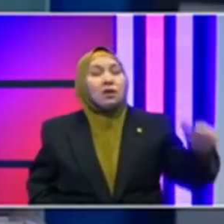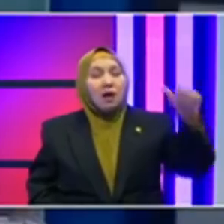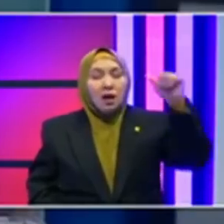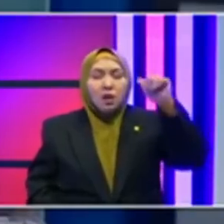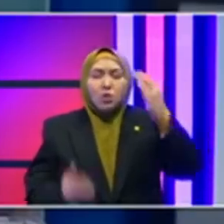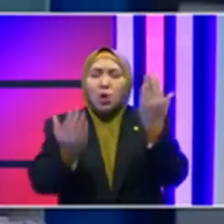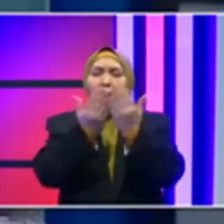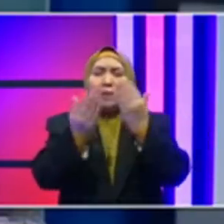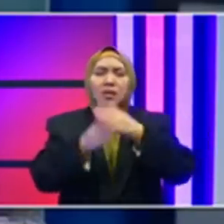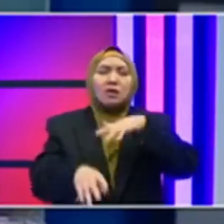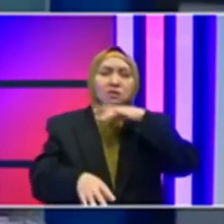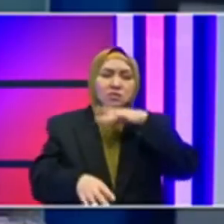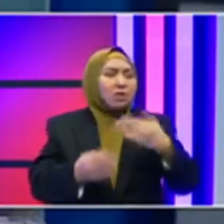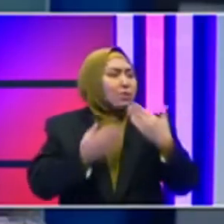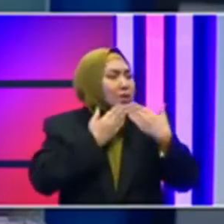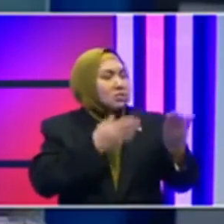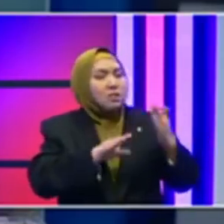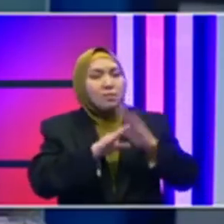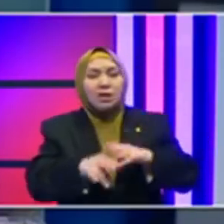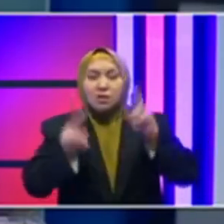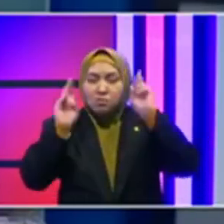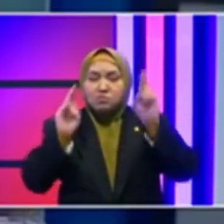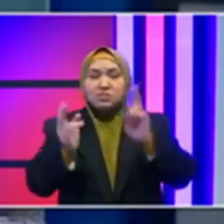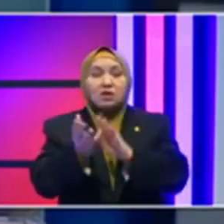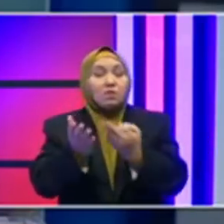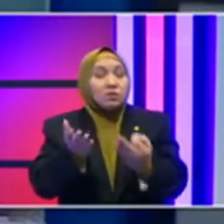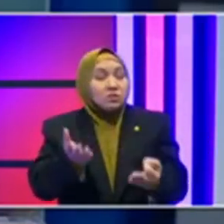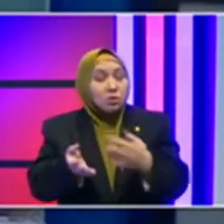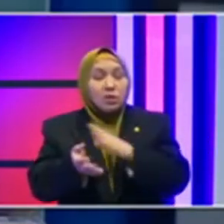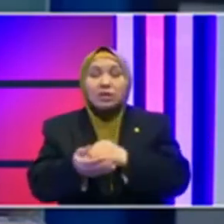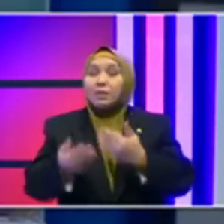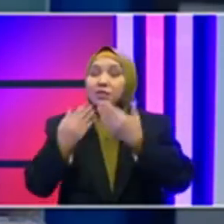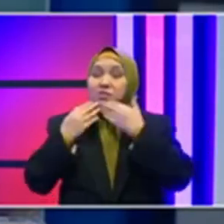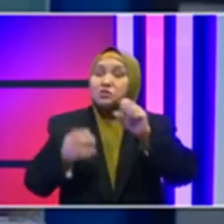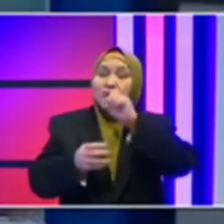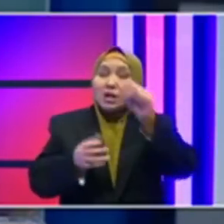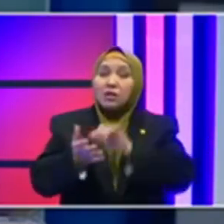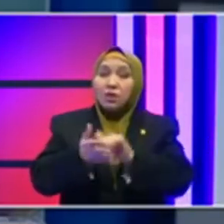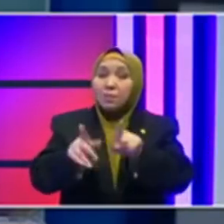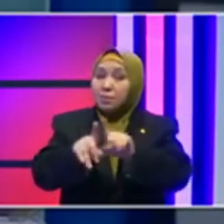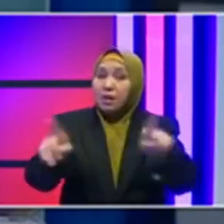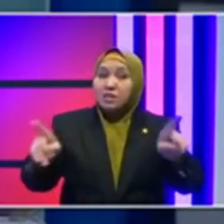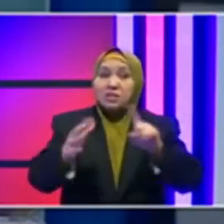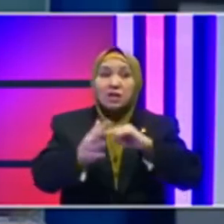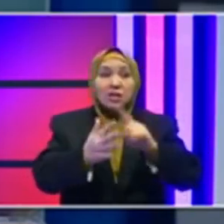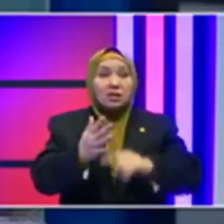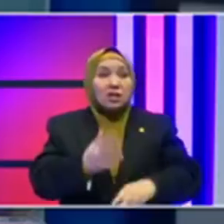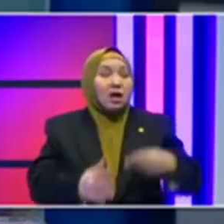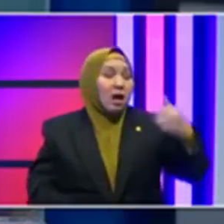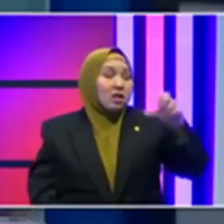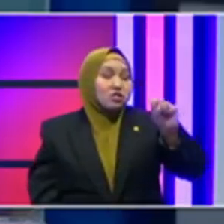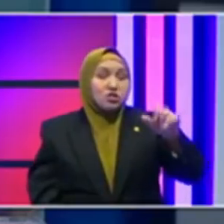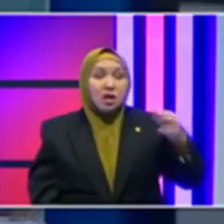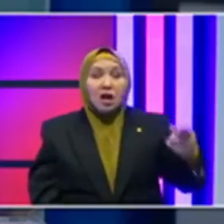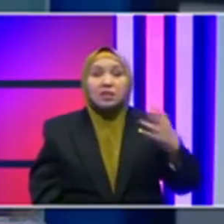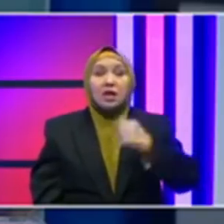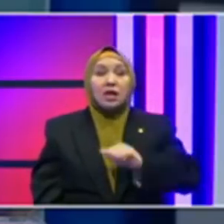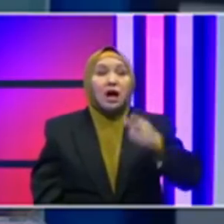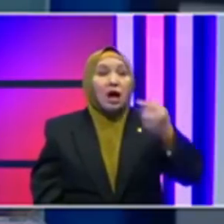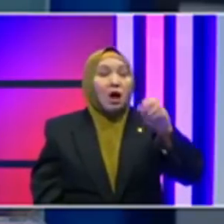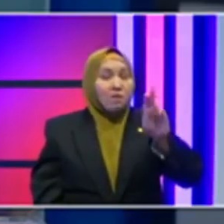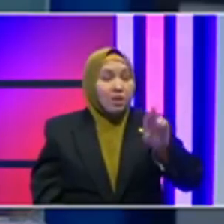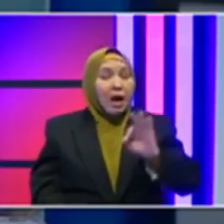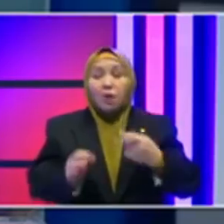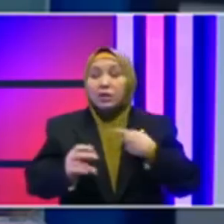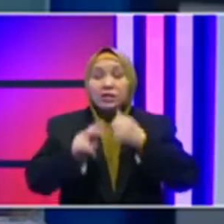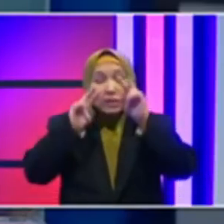rasulillah terima kasih kepada al-fatil Ustaz di atas persoalan tadi perbedaan di antara hasyiah dan khauf kalau